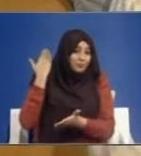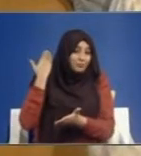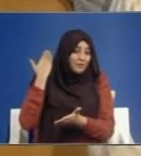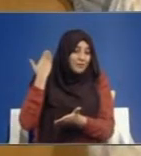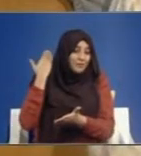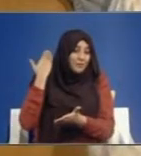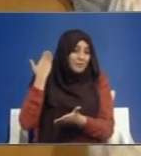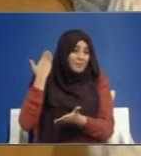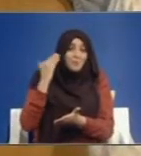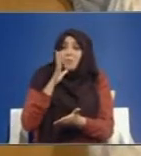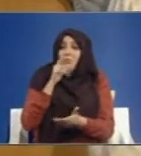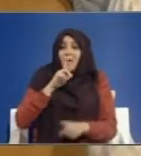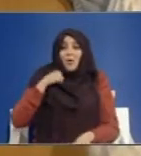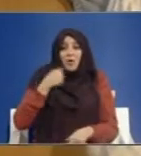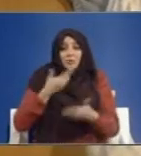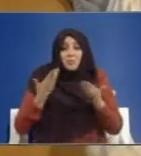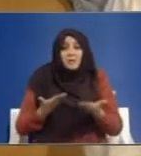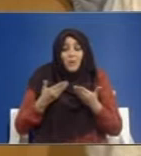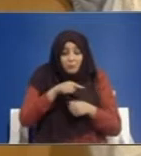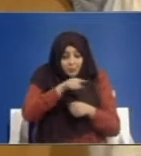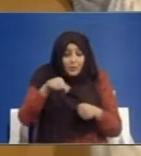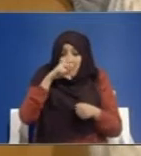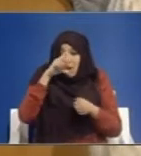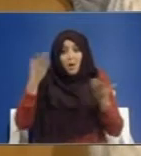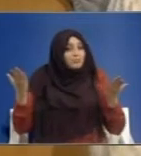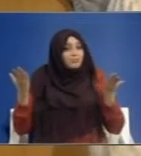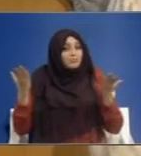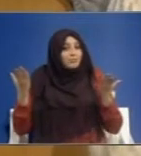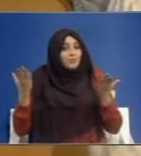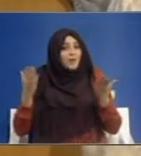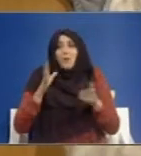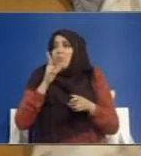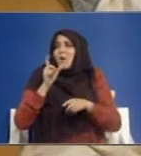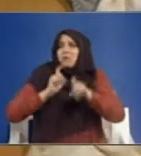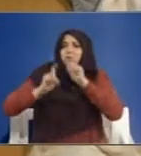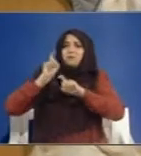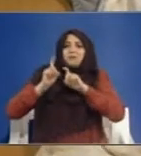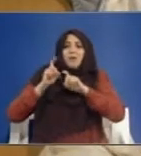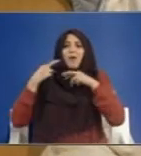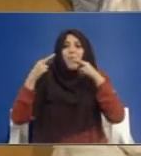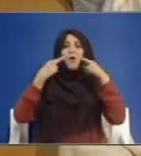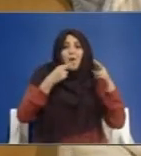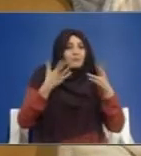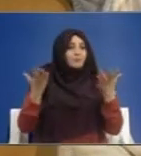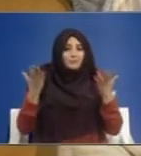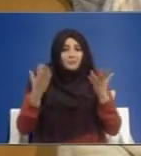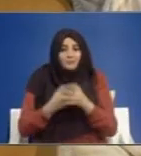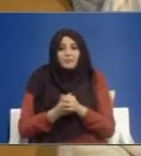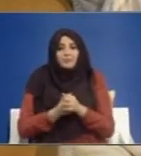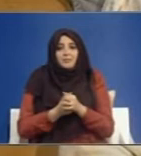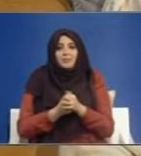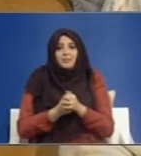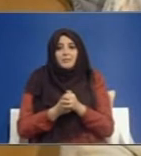فاتهم أوان التصحيح، ما كانش معاش واحد يقدر يصحح ولا يرجع المظالم ولا ما فيش، خلاص انتهى. إلا ما